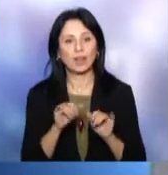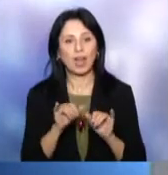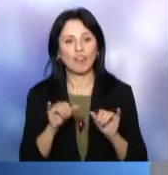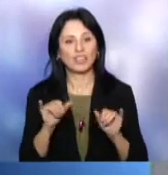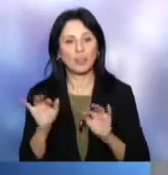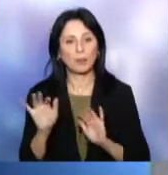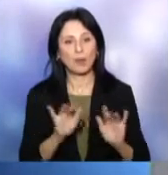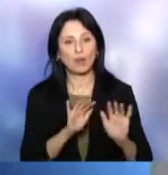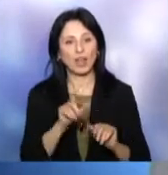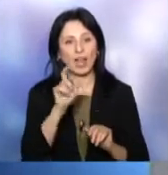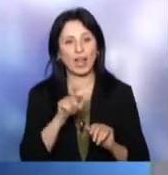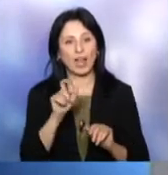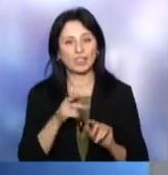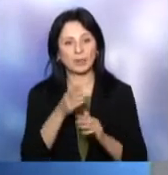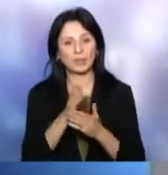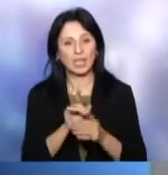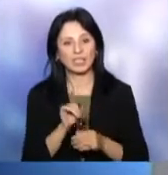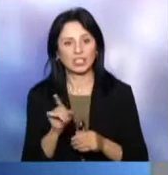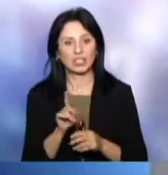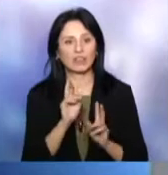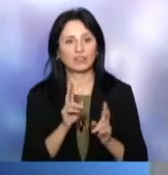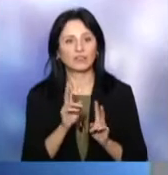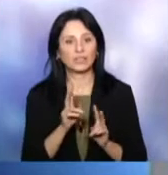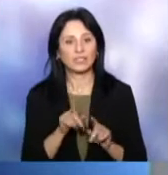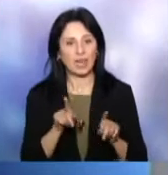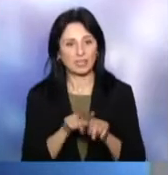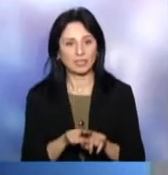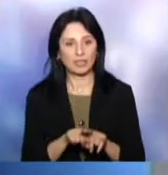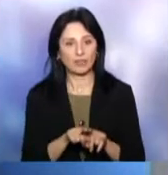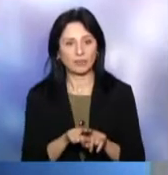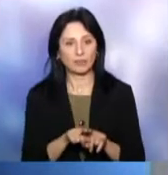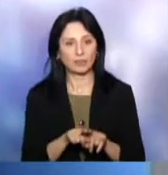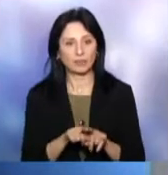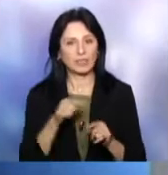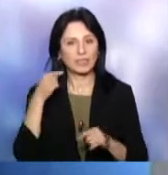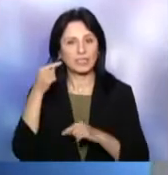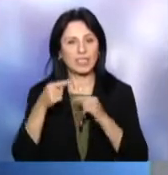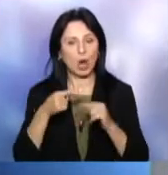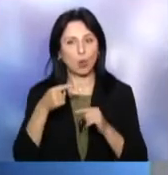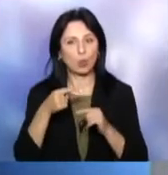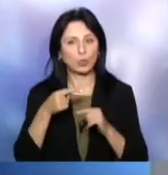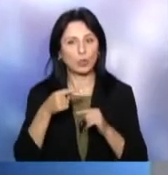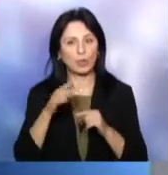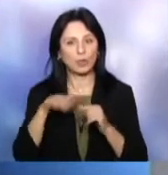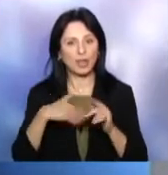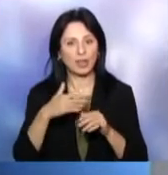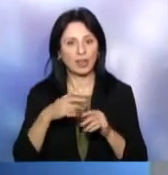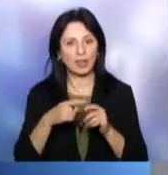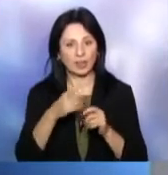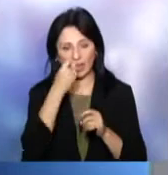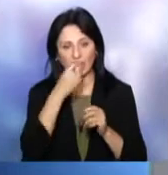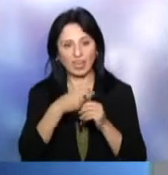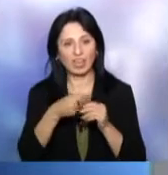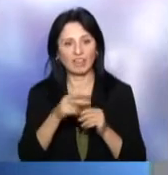განვითარდა მოვლენები ადამიანთა იმ ნაწილში, რომლებმაც ასევე საუკუნის შემდეგ გადაწყვიტეს გვირილობა